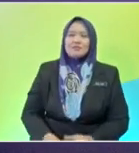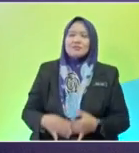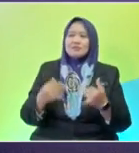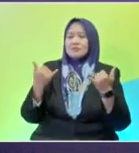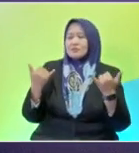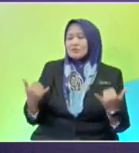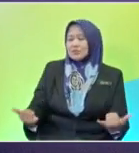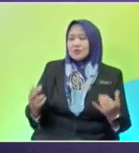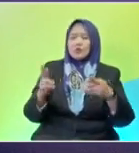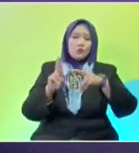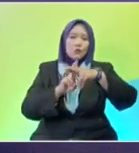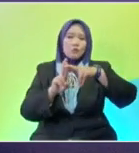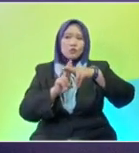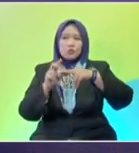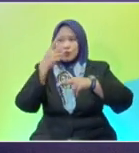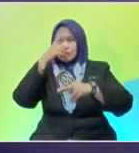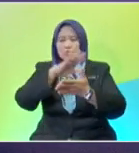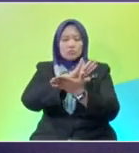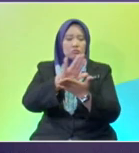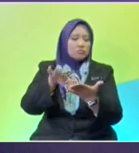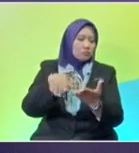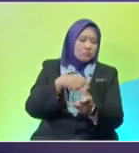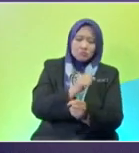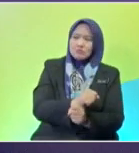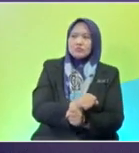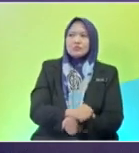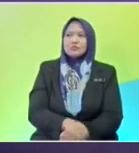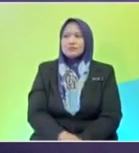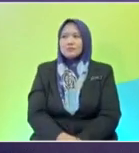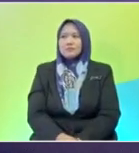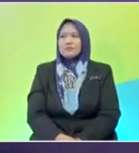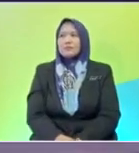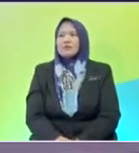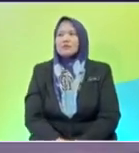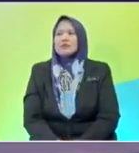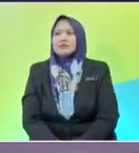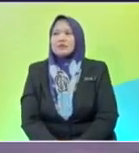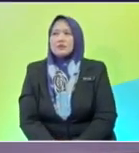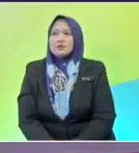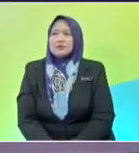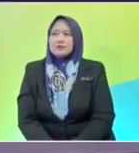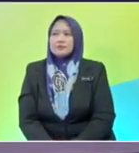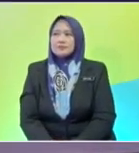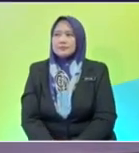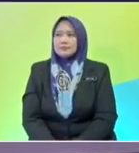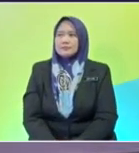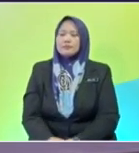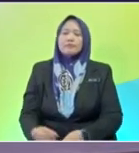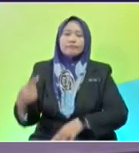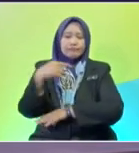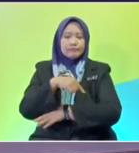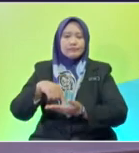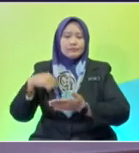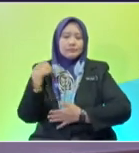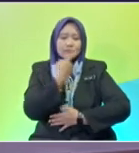untuk sesi pembelajaran kita pada hari ini silahkan Oke ringkaskan ialah hari ini kita